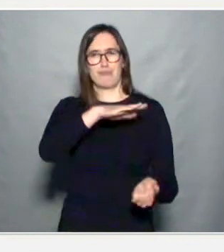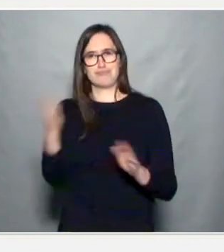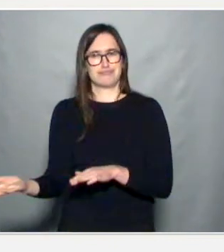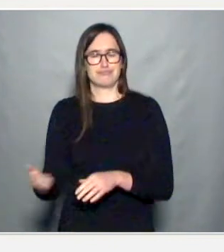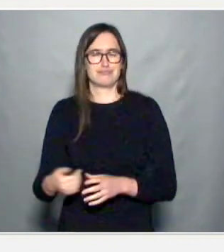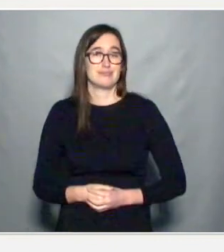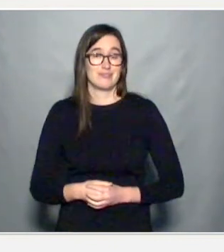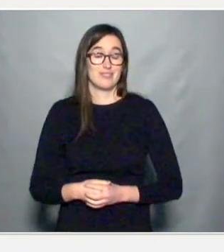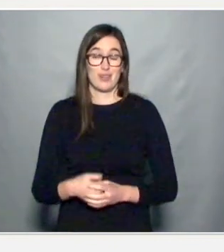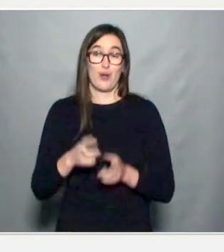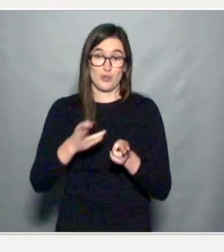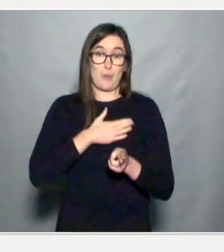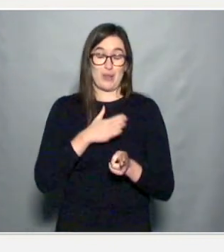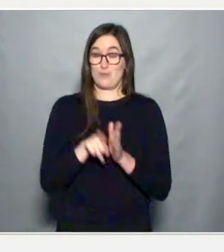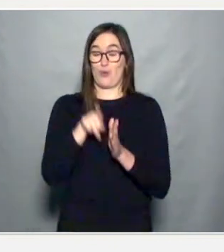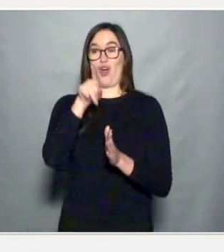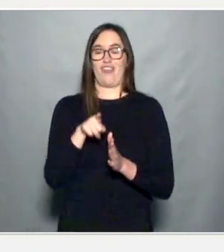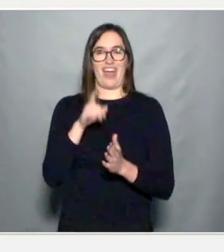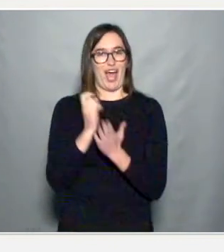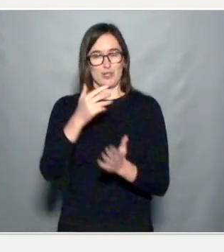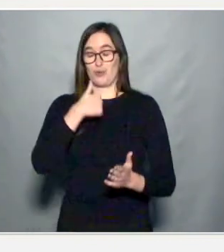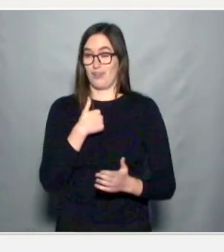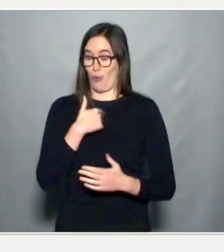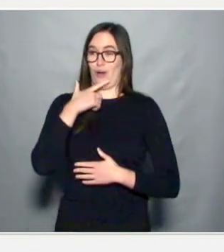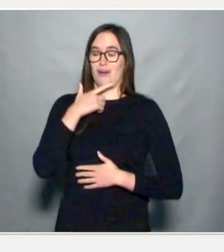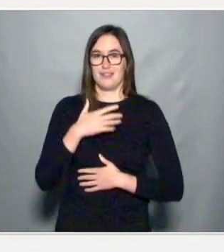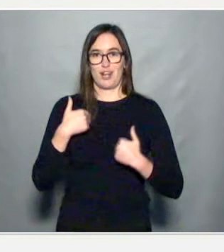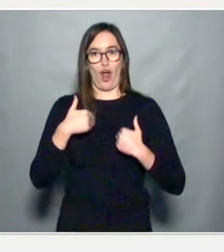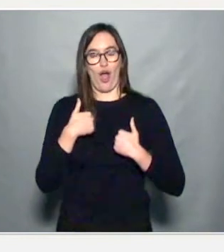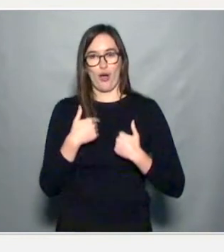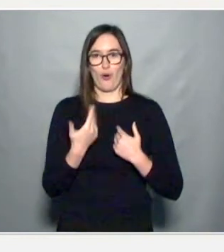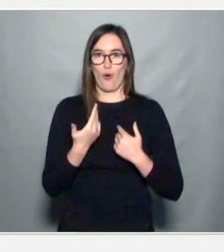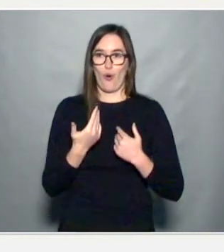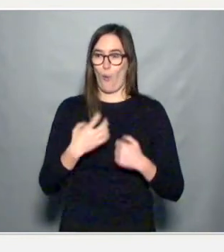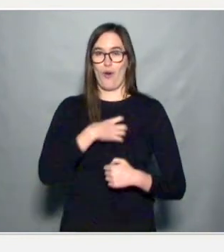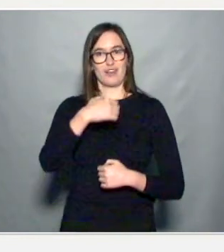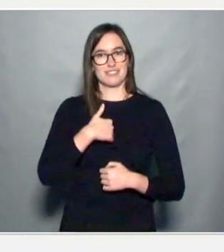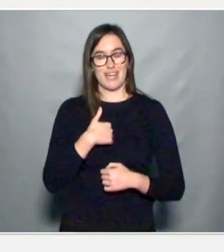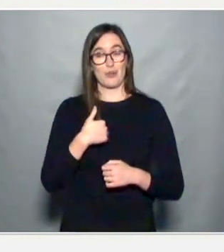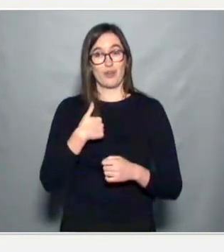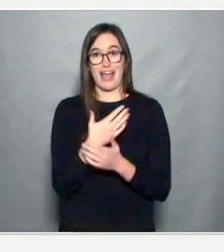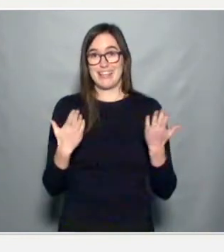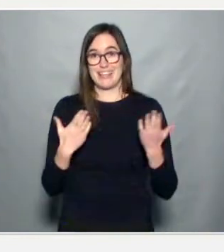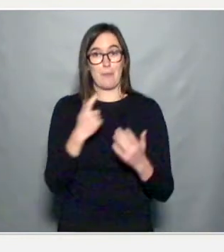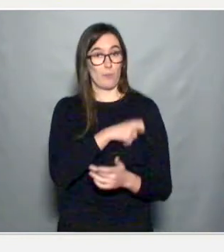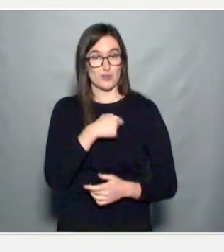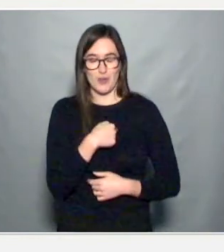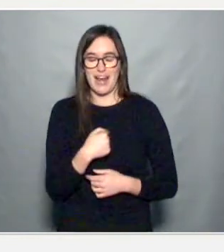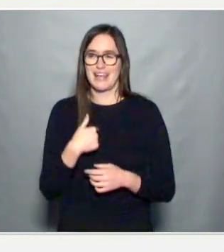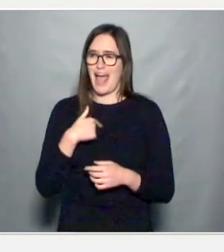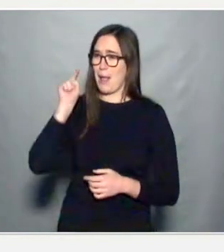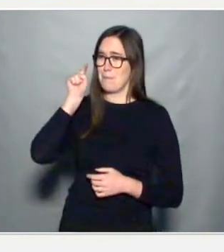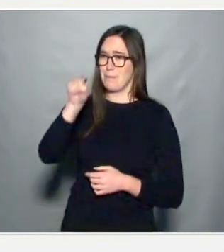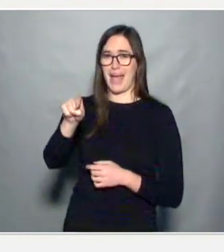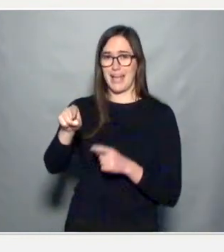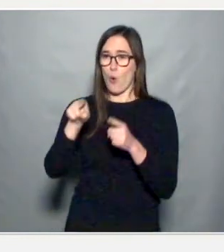Och det var också min spontana reaktion. Jag blev superglad och jätteförvånad. Och superoprofessionellt av mig så pekade jag på honom och bara, men du